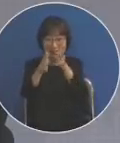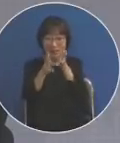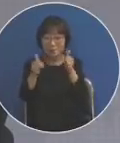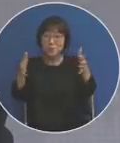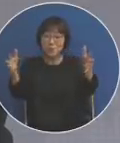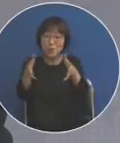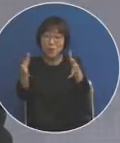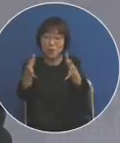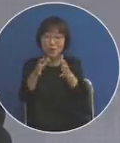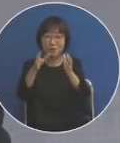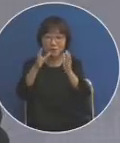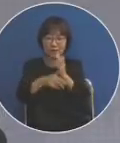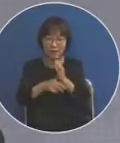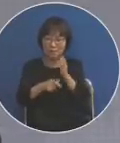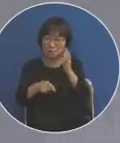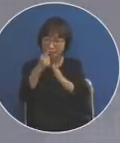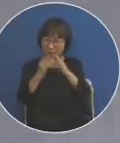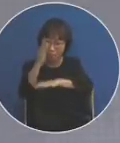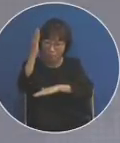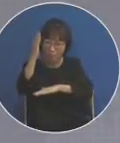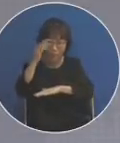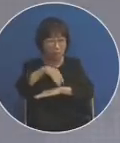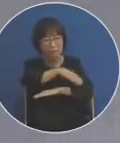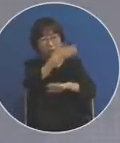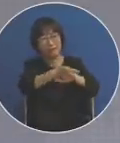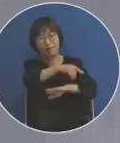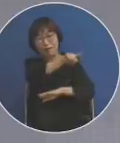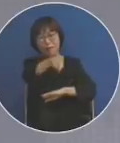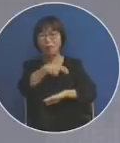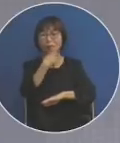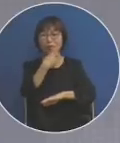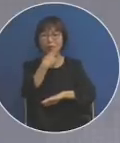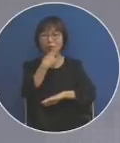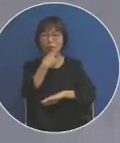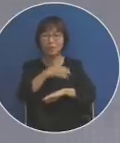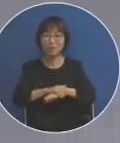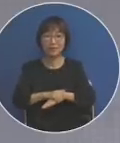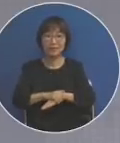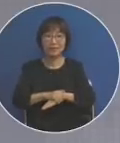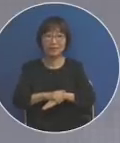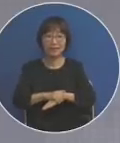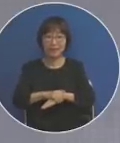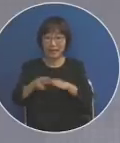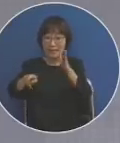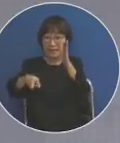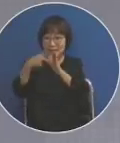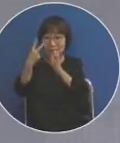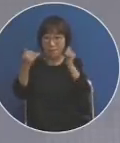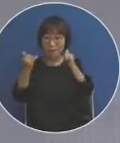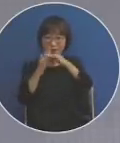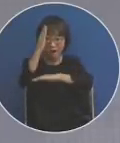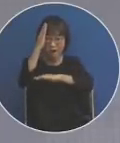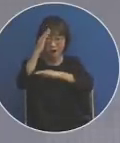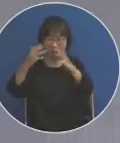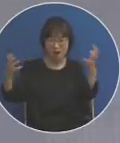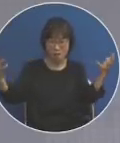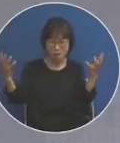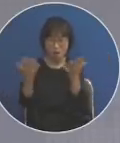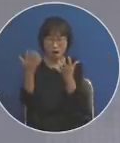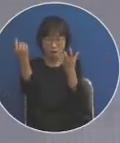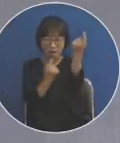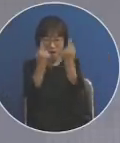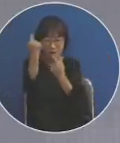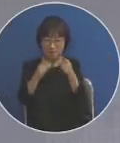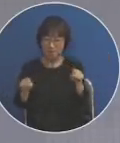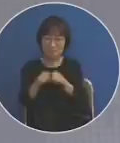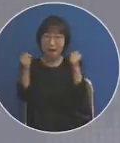Business Convention, a lot of people, over 100 people don't come from several 그 churches. 200명 이상 참석하는 게요, 임마누엘 교회입니다. And then the church that always have more than